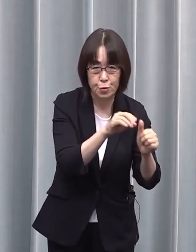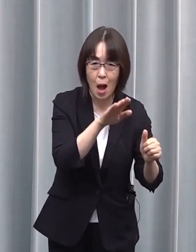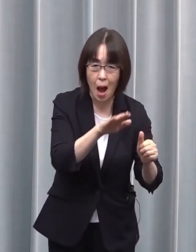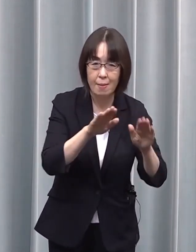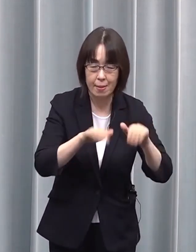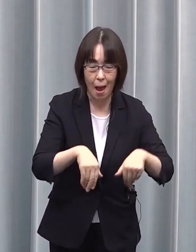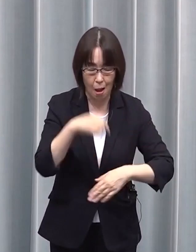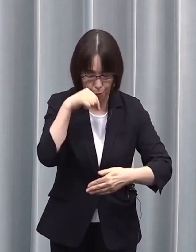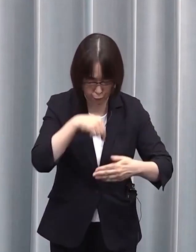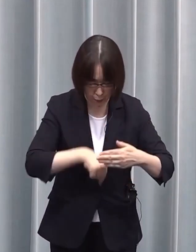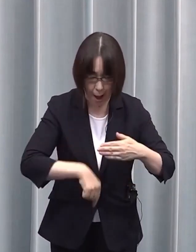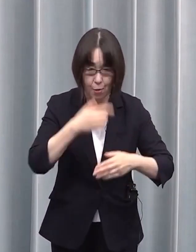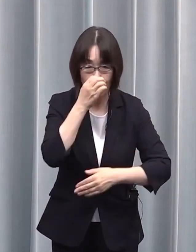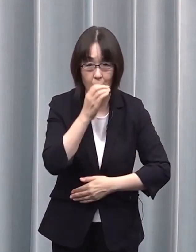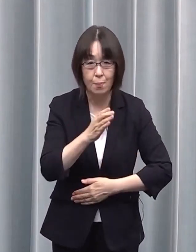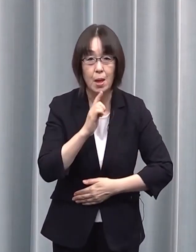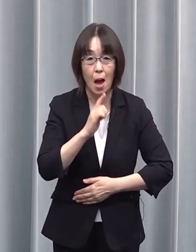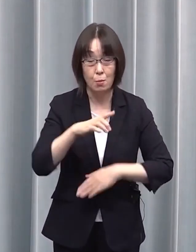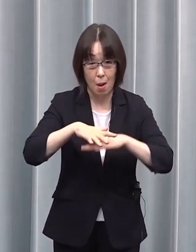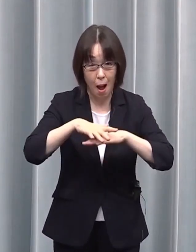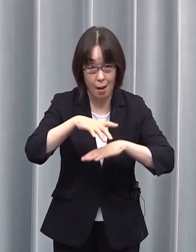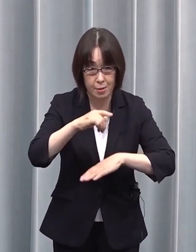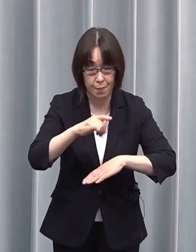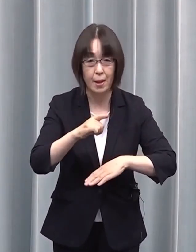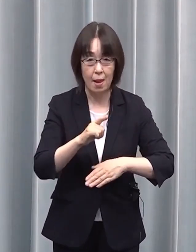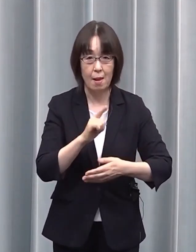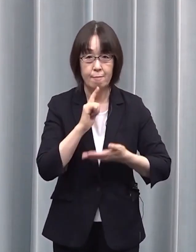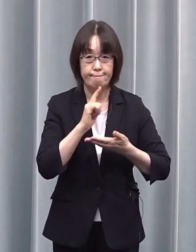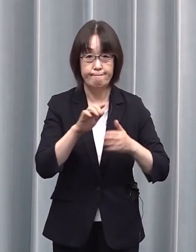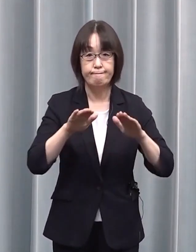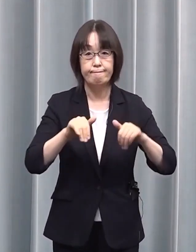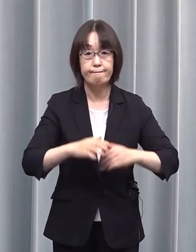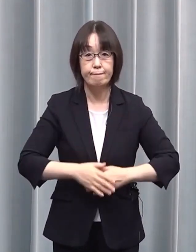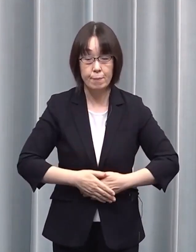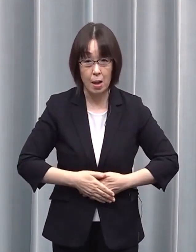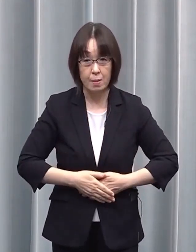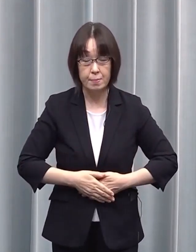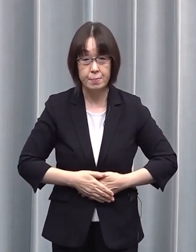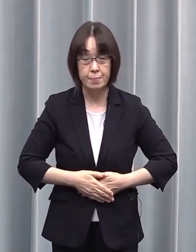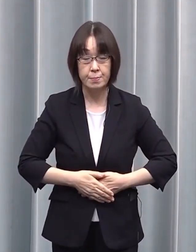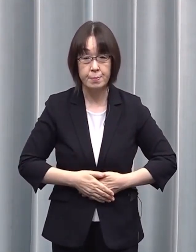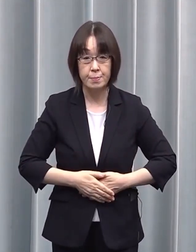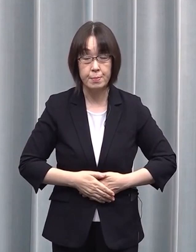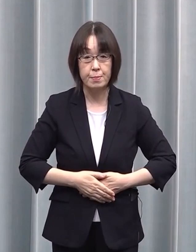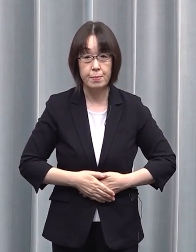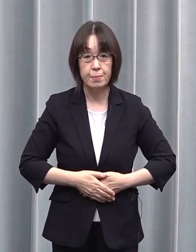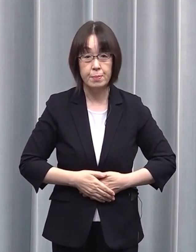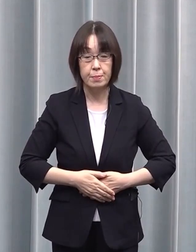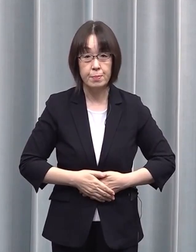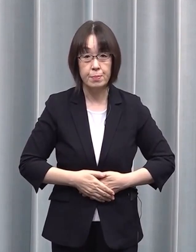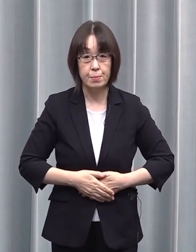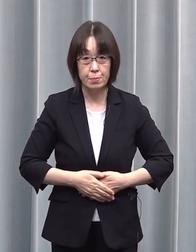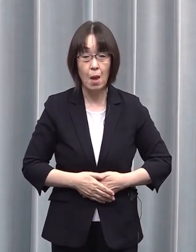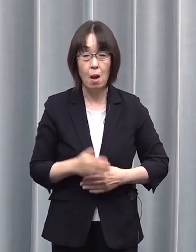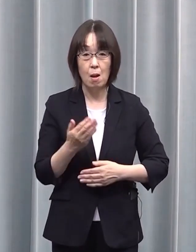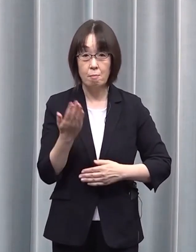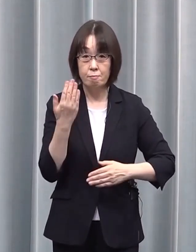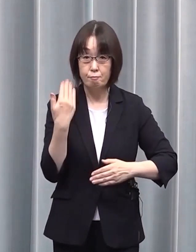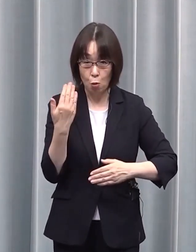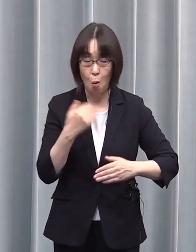という、まあ、初めてこれ動画で謝罪ということをお伝えしました。で一方で、まあ告発した元ジュニアの方たちへ